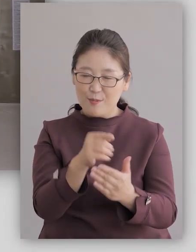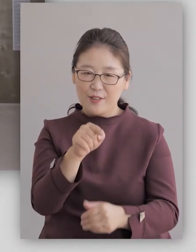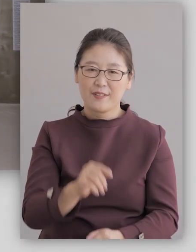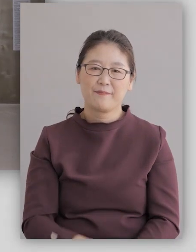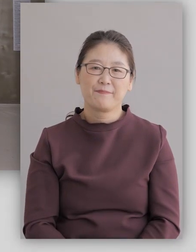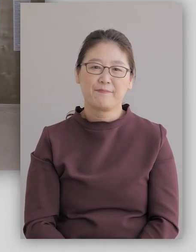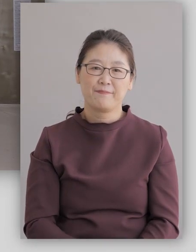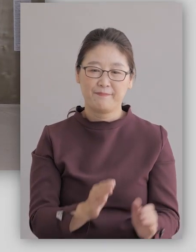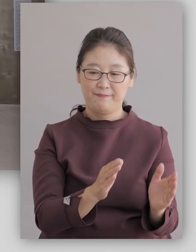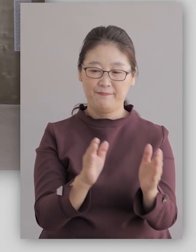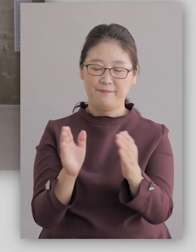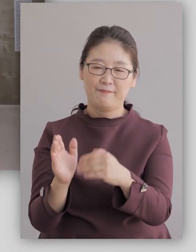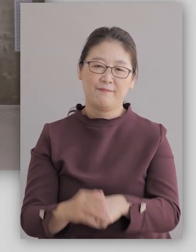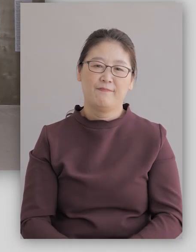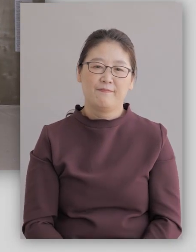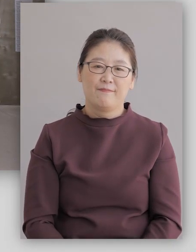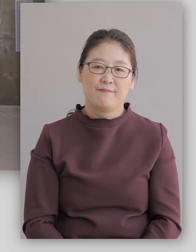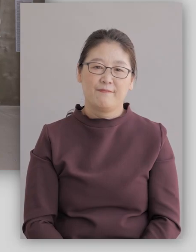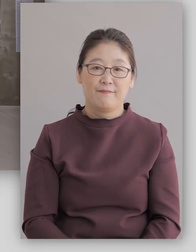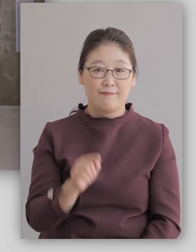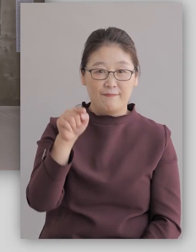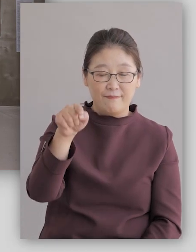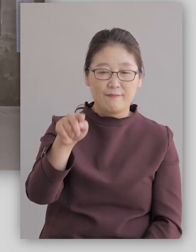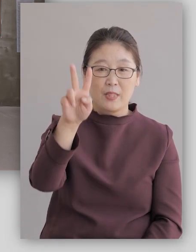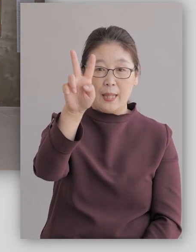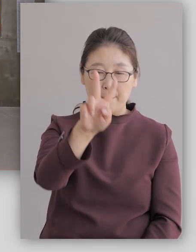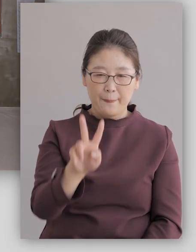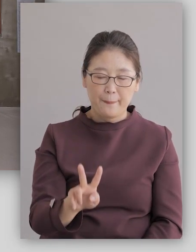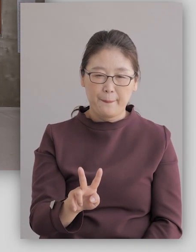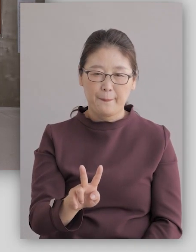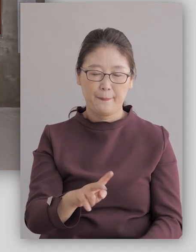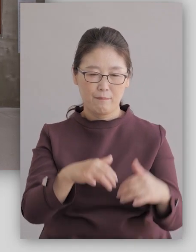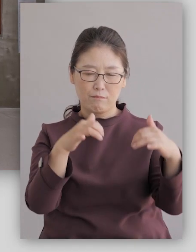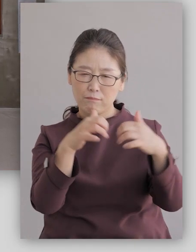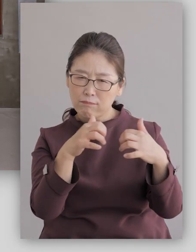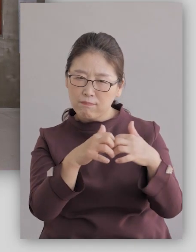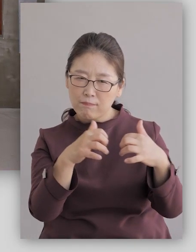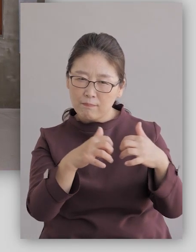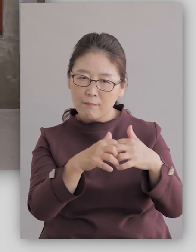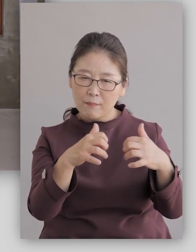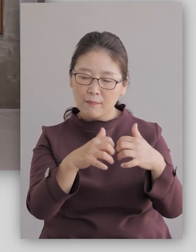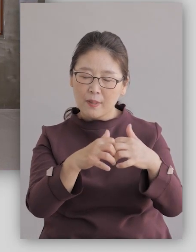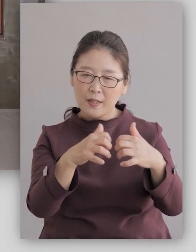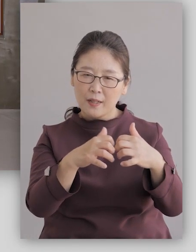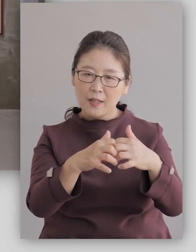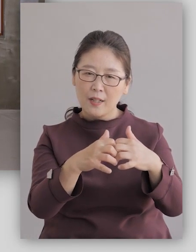요 맞은편에 보시는 베트남 전쟁에 대해서